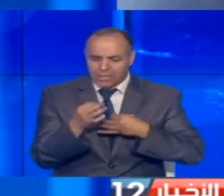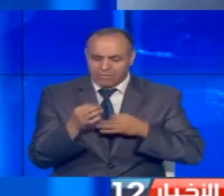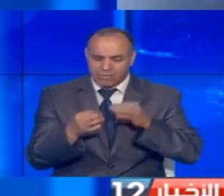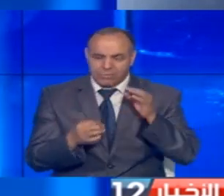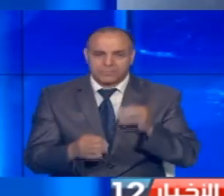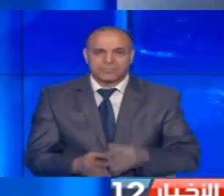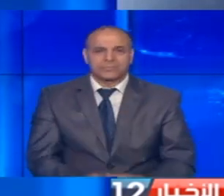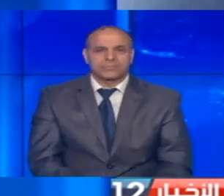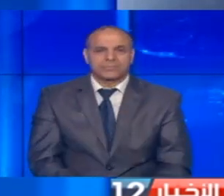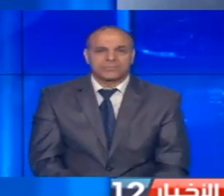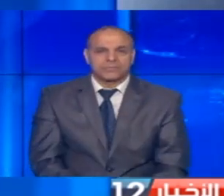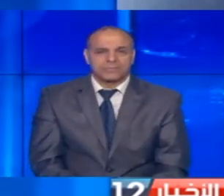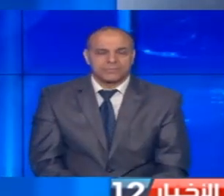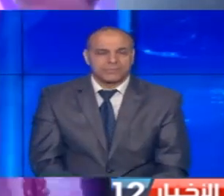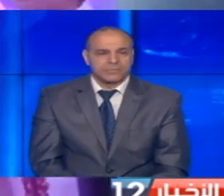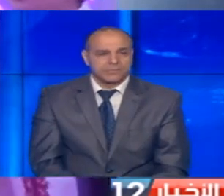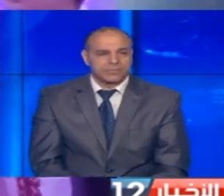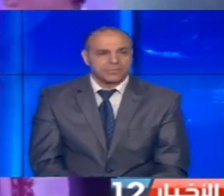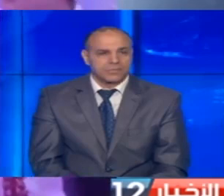بنابل.